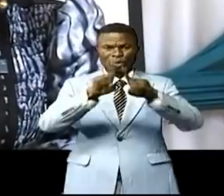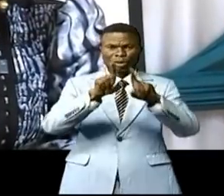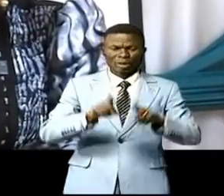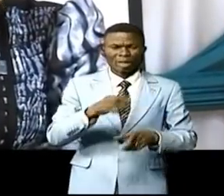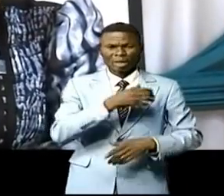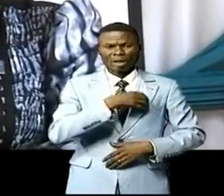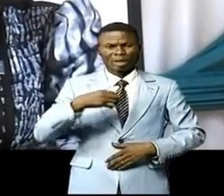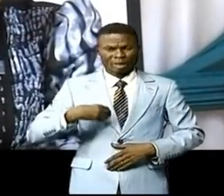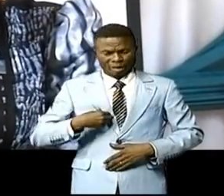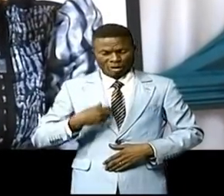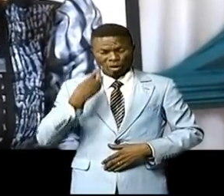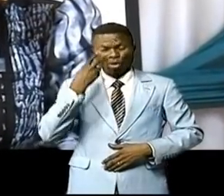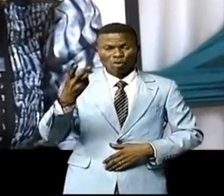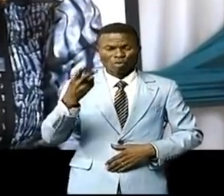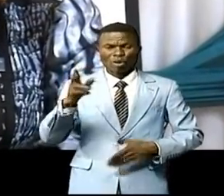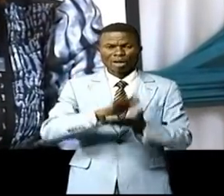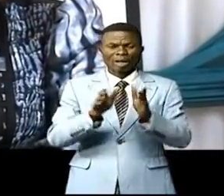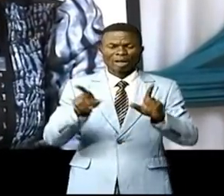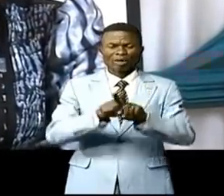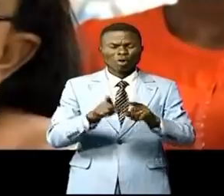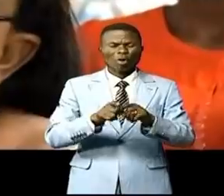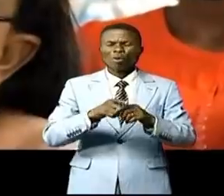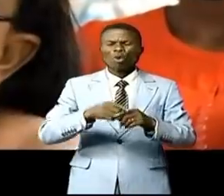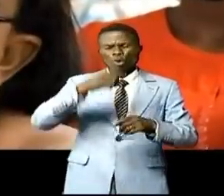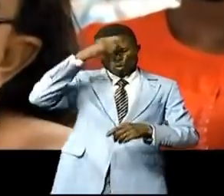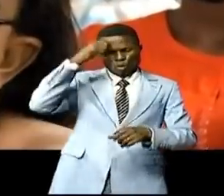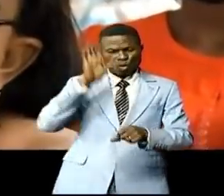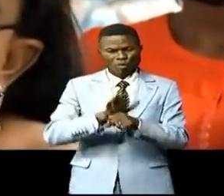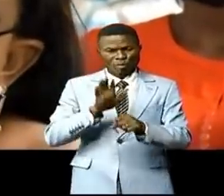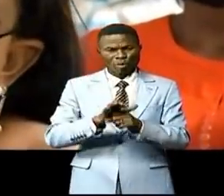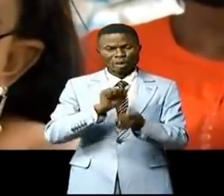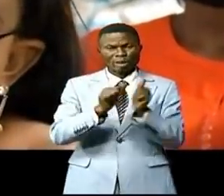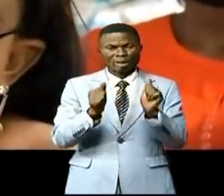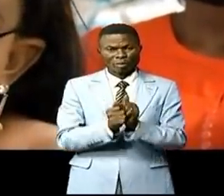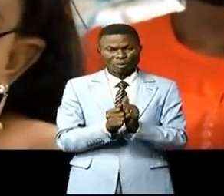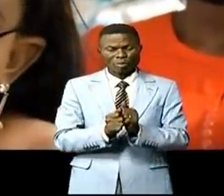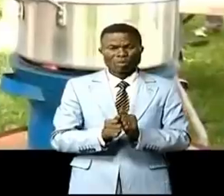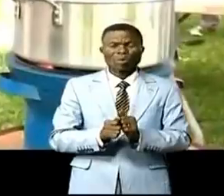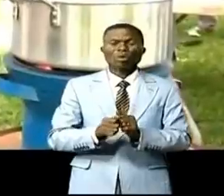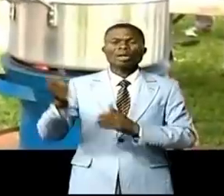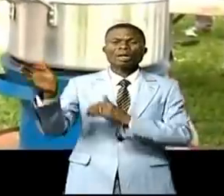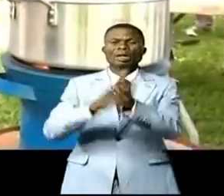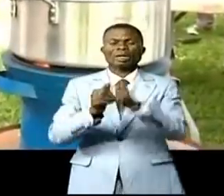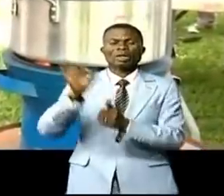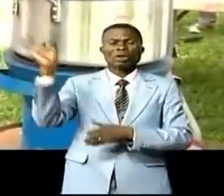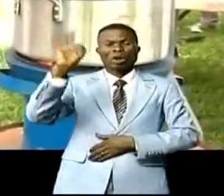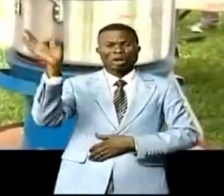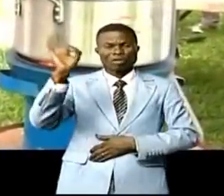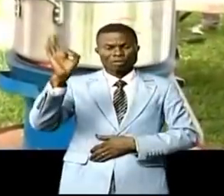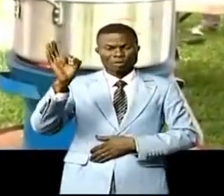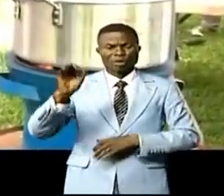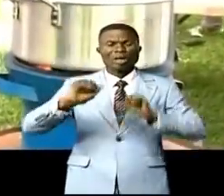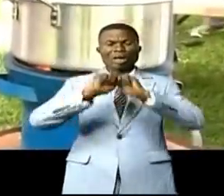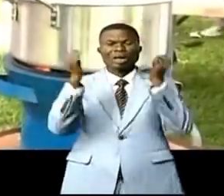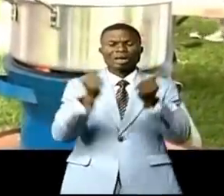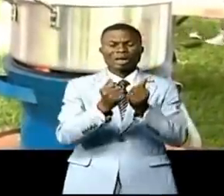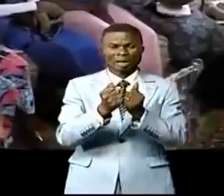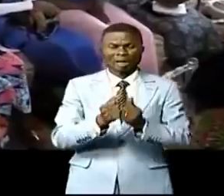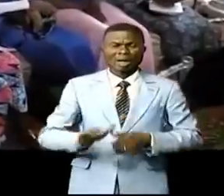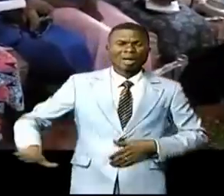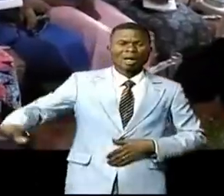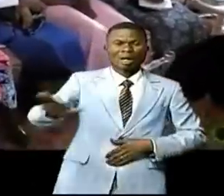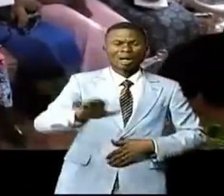femmes sont considérées comme les plus vulnérables des effets de la déforestation, à en croire cette agence du système des Nations